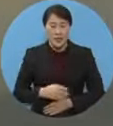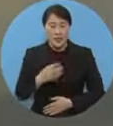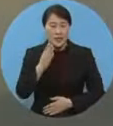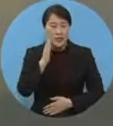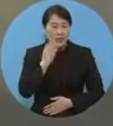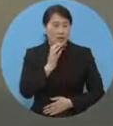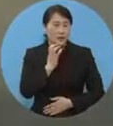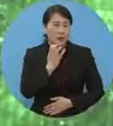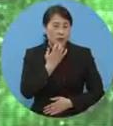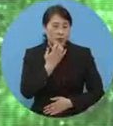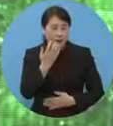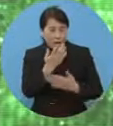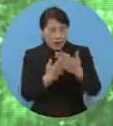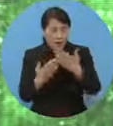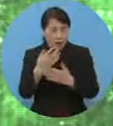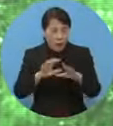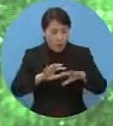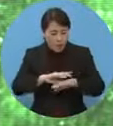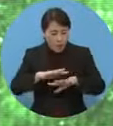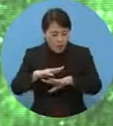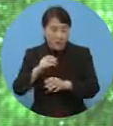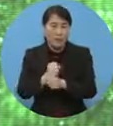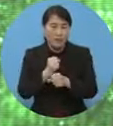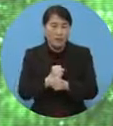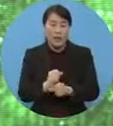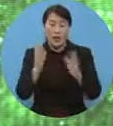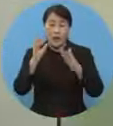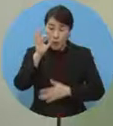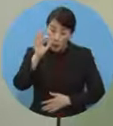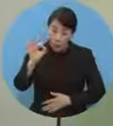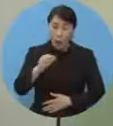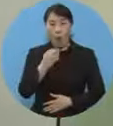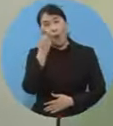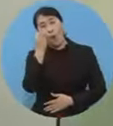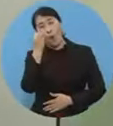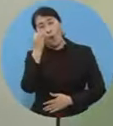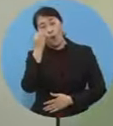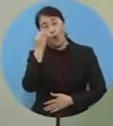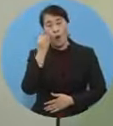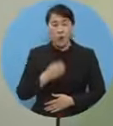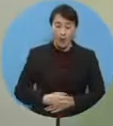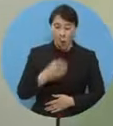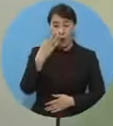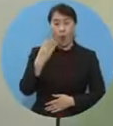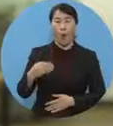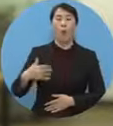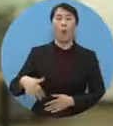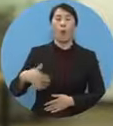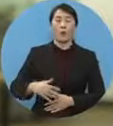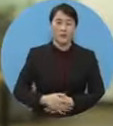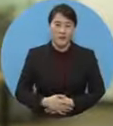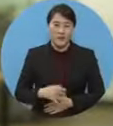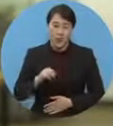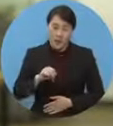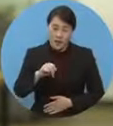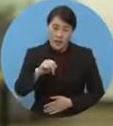실크 스크린을 만들고 녹색 형광 고치를 짓습니다. 아이들은 누에고치의 신비한 모습에 눈을 떼지